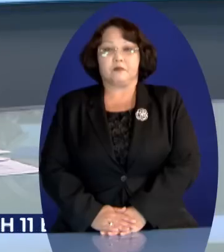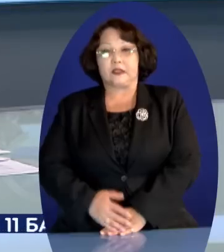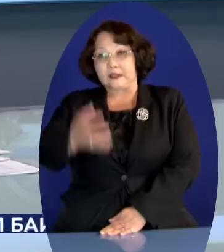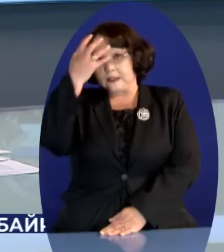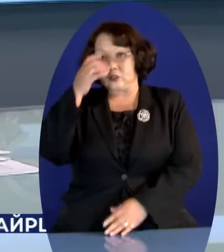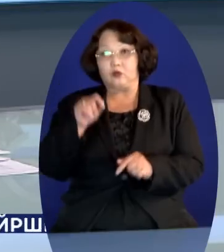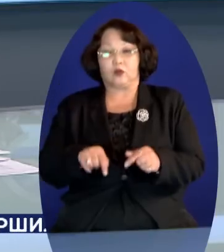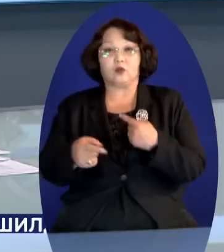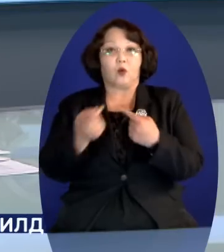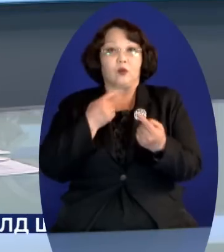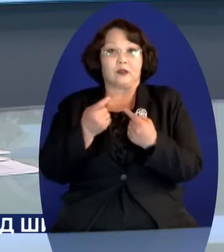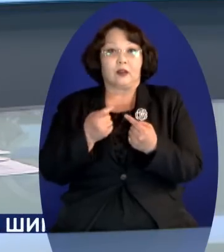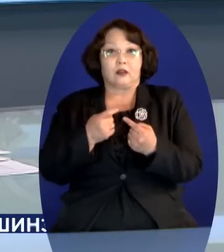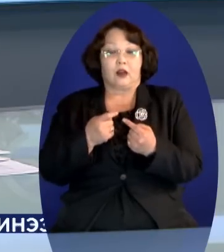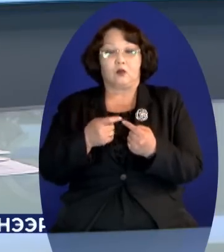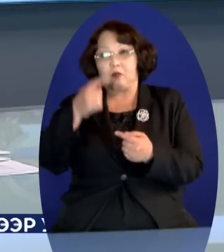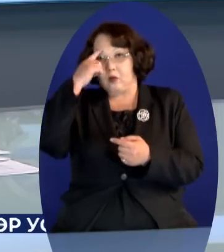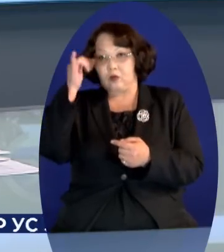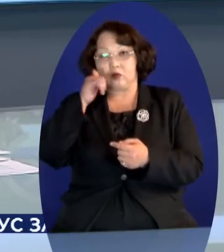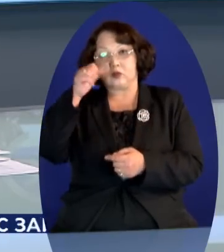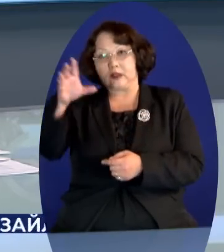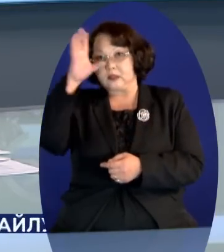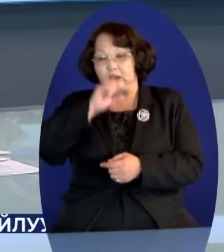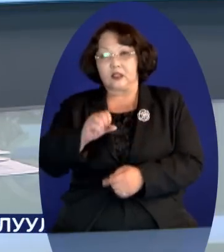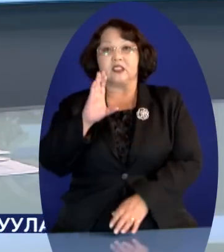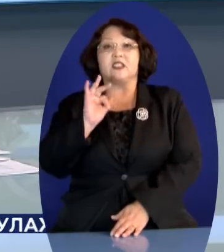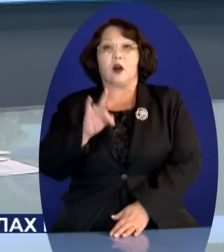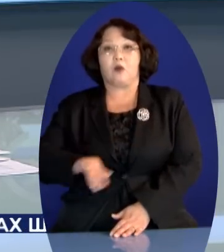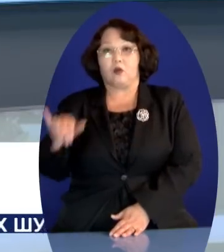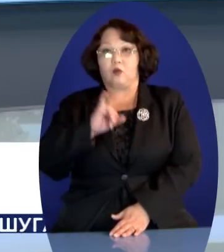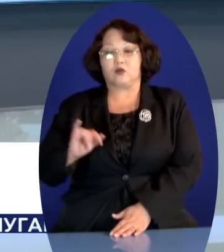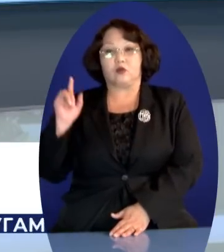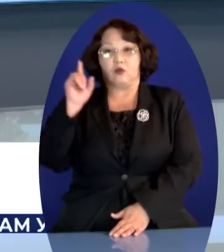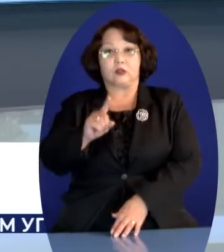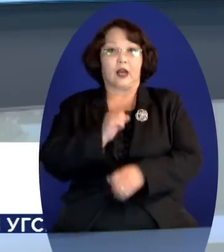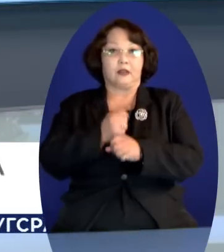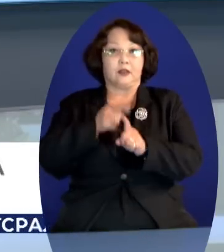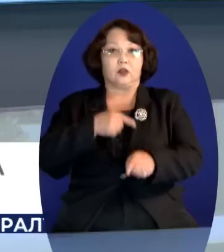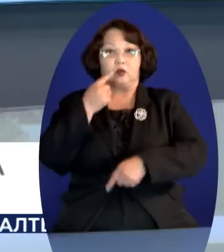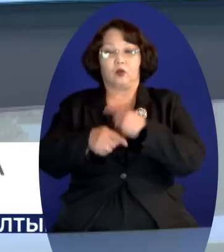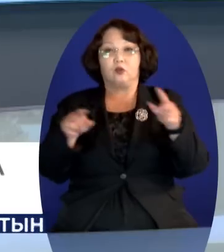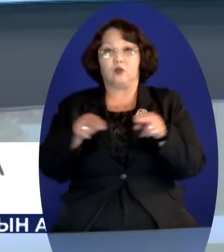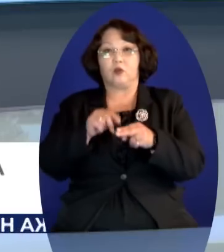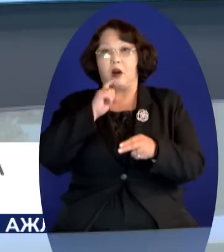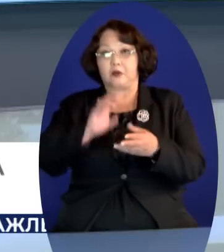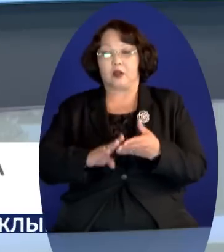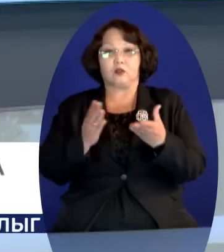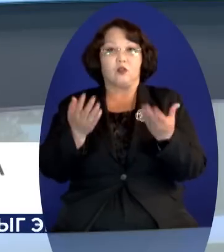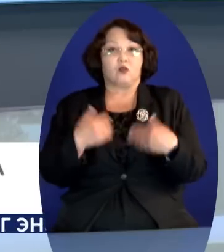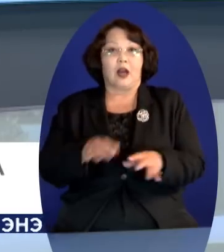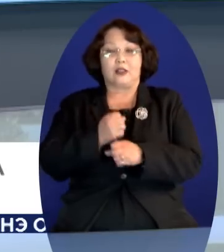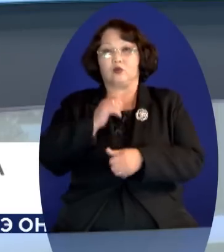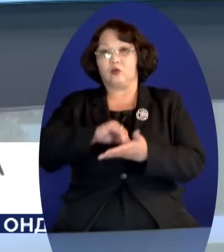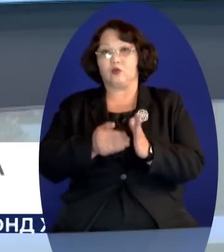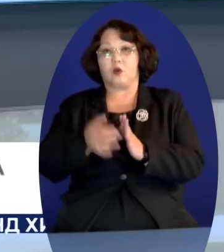Засгийн газрын өнөөдрийн ээлжид хуралдаанаар мөн Монгол улсын ерөнхий сайдын Сингапур улсад хийсэн албан ёсны айлчлалын дүнг танилцуулаад айлчлалын ажлын